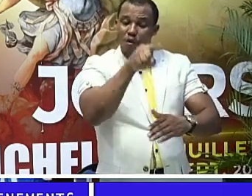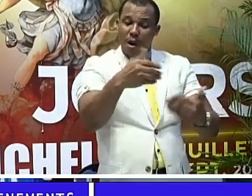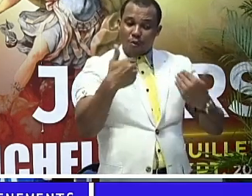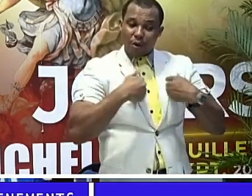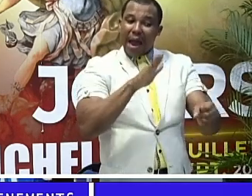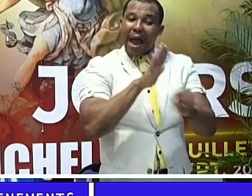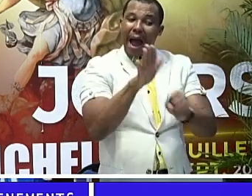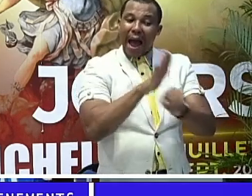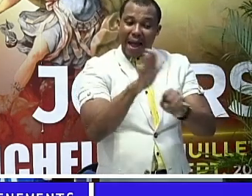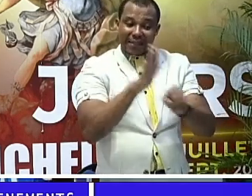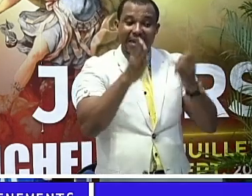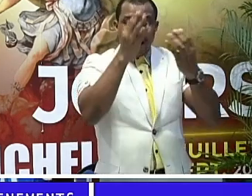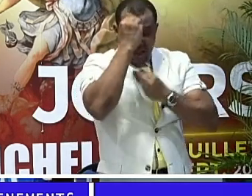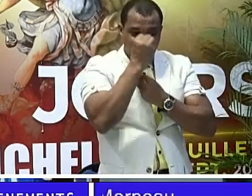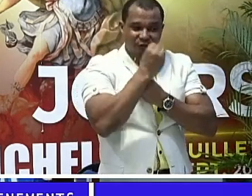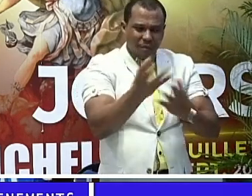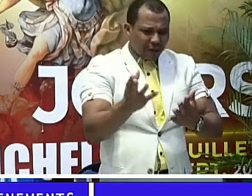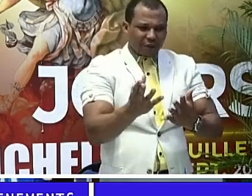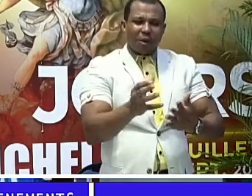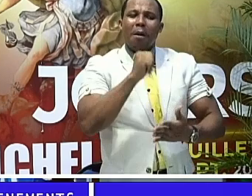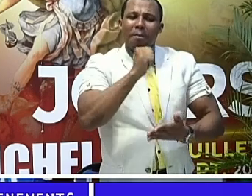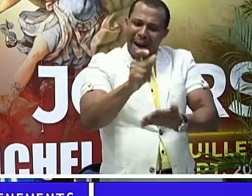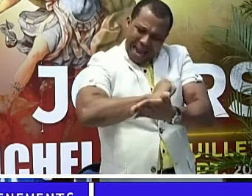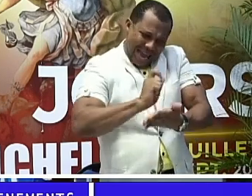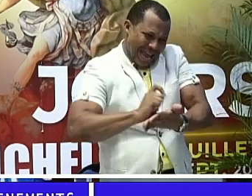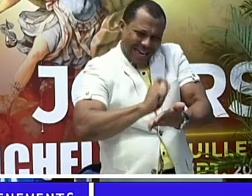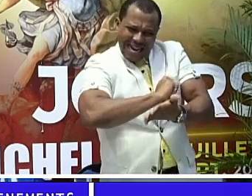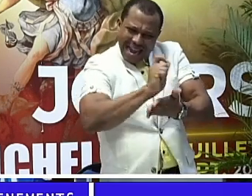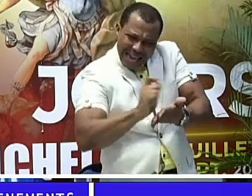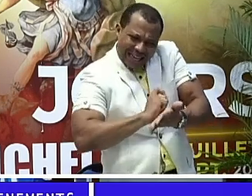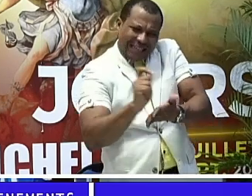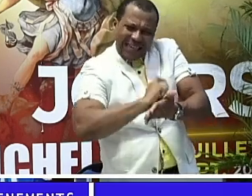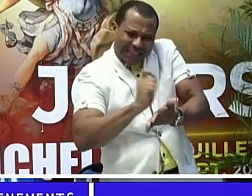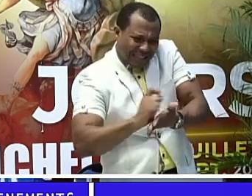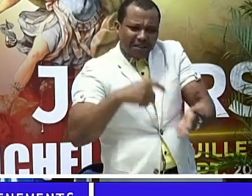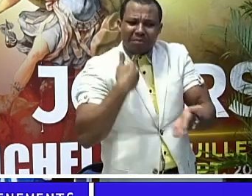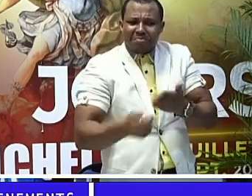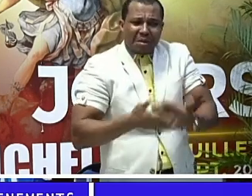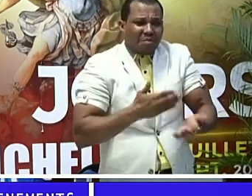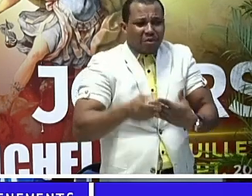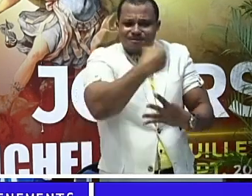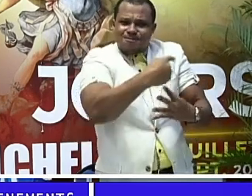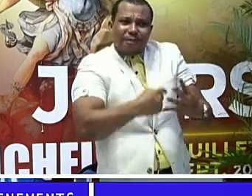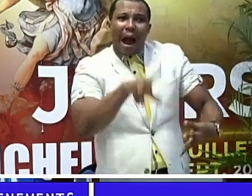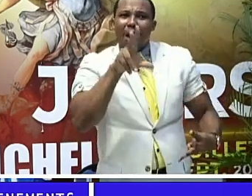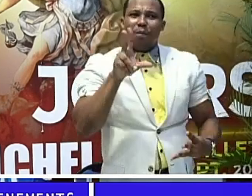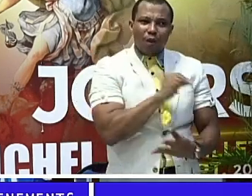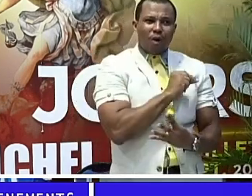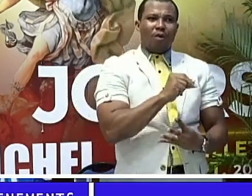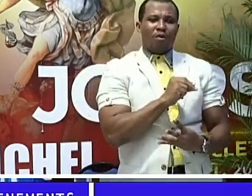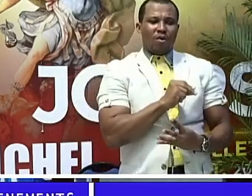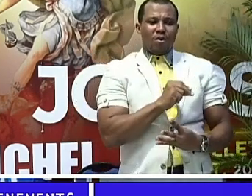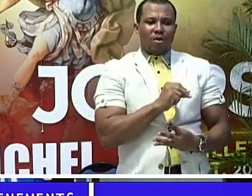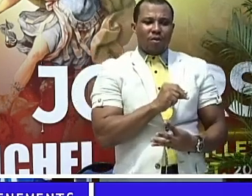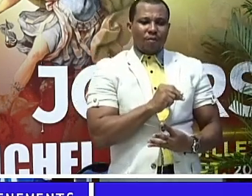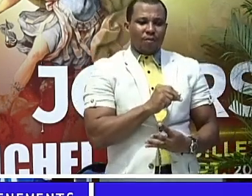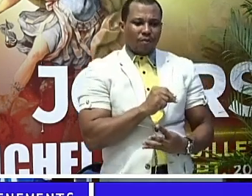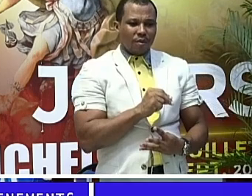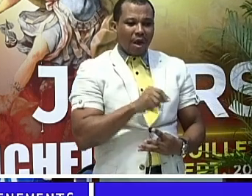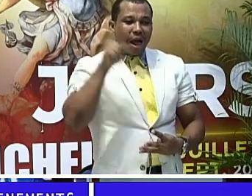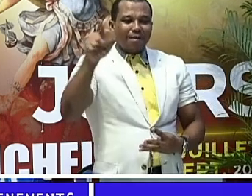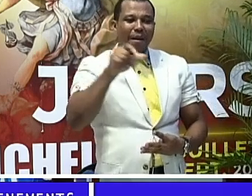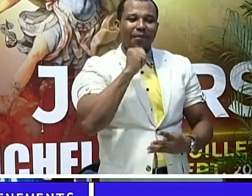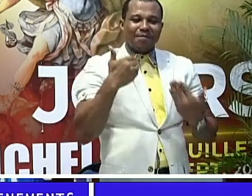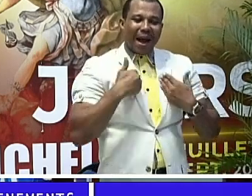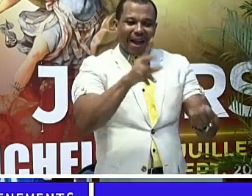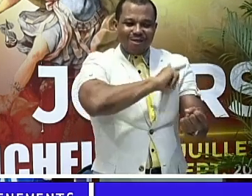demander information. Mon parcours, écrit, sauvelé, jonvelé. Comme je ne peux pas voir, je vais au